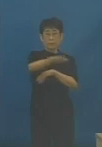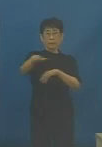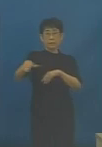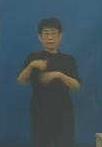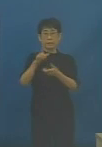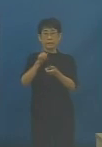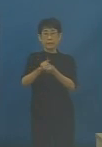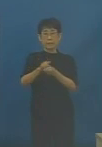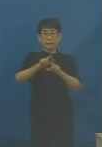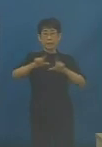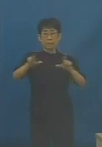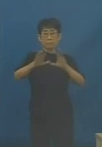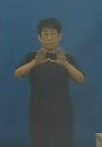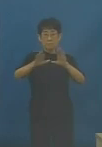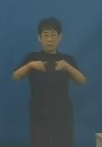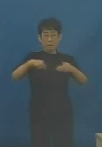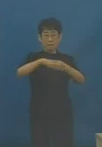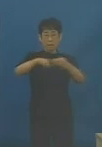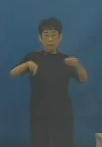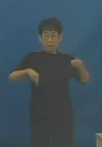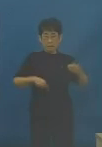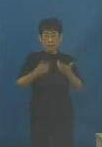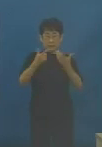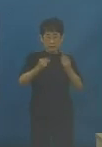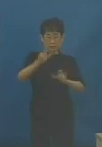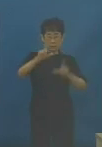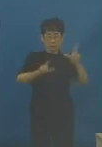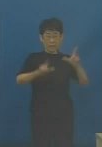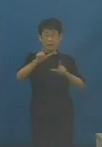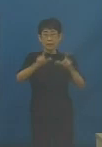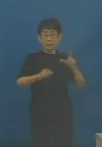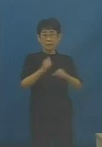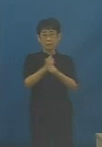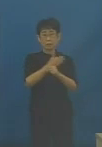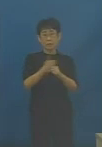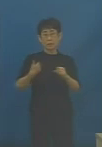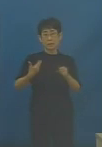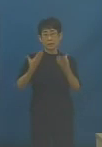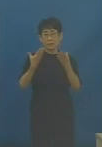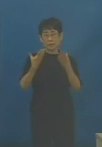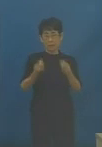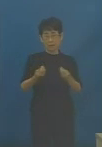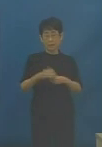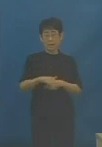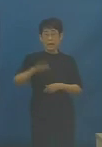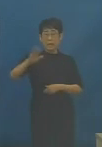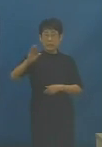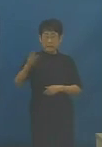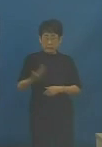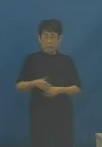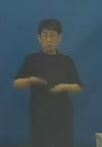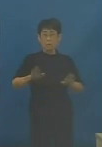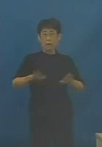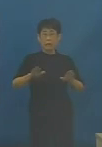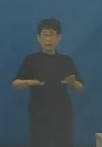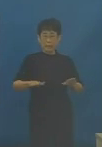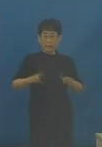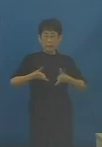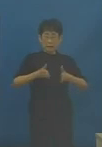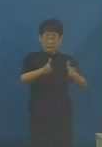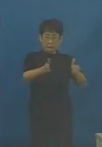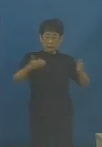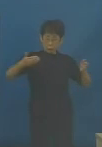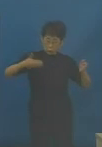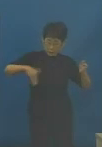が形になってきたという手応えを感じております。ただ今まだ道半ばでございます